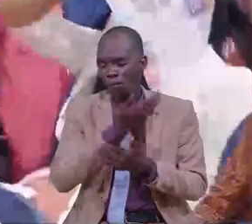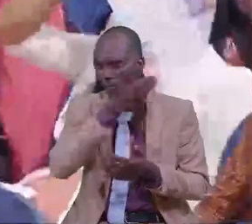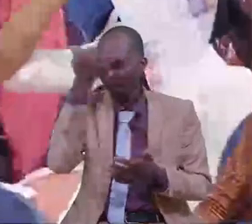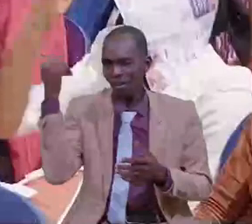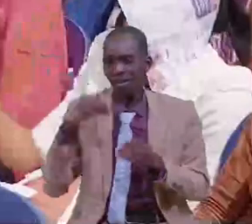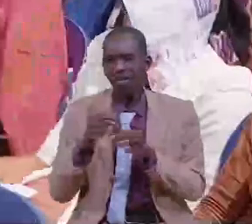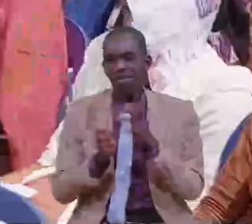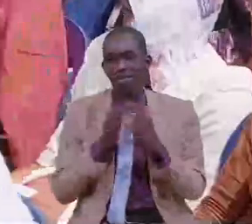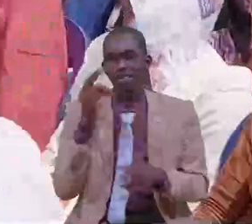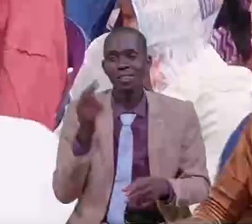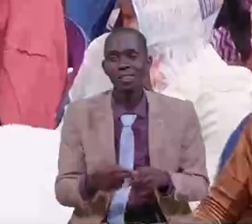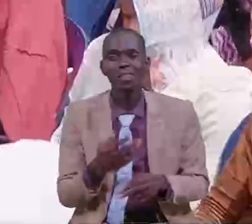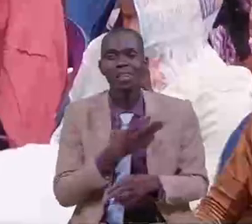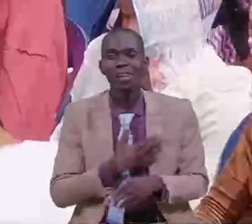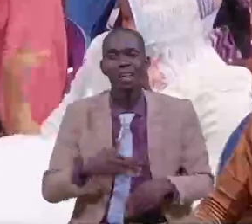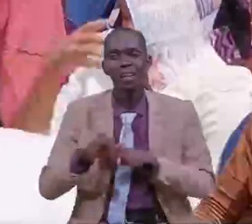de Jésus.